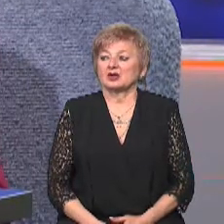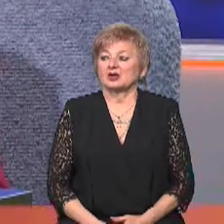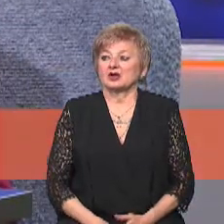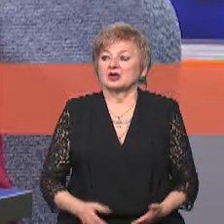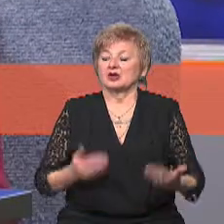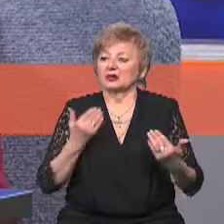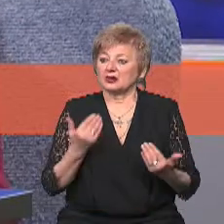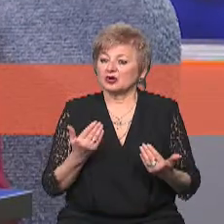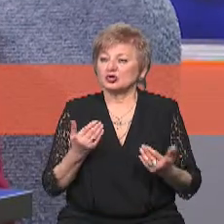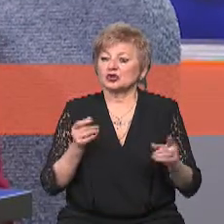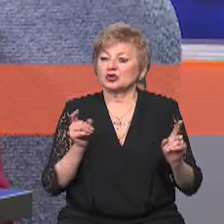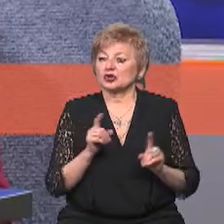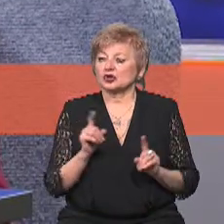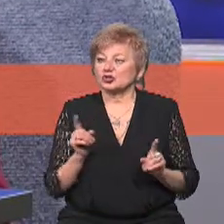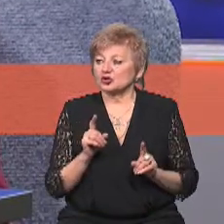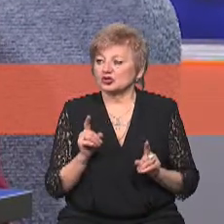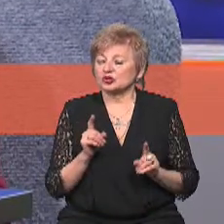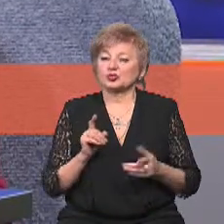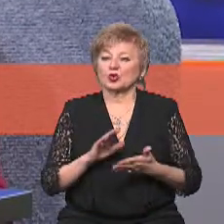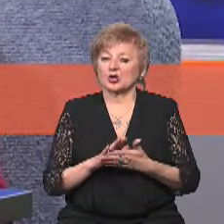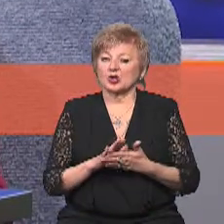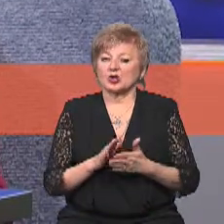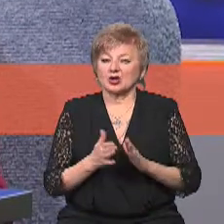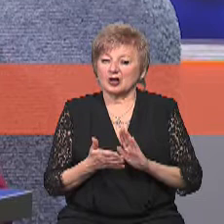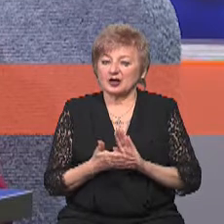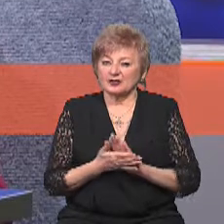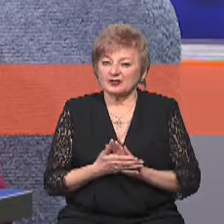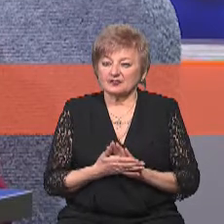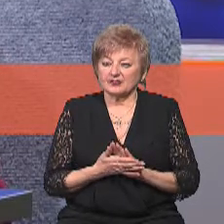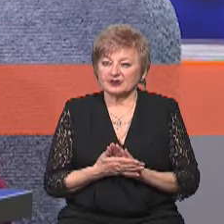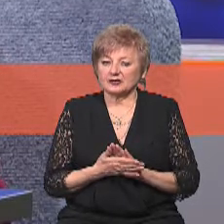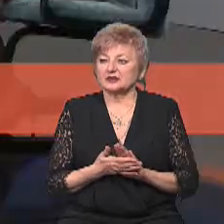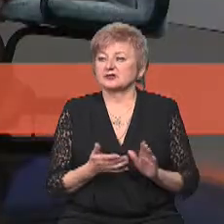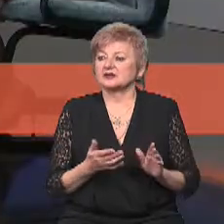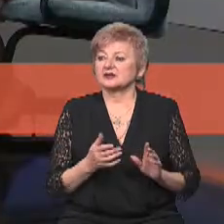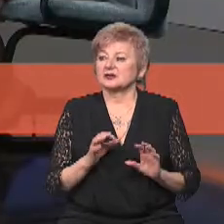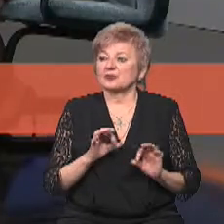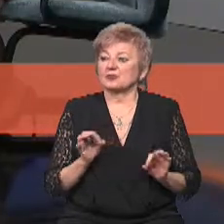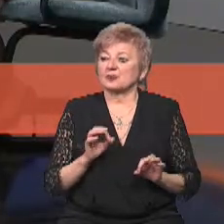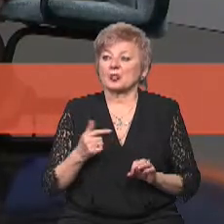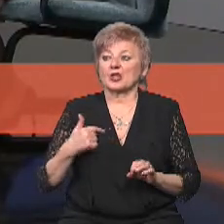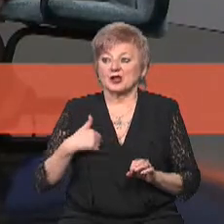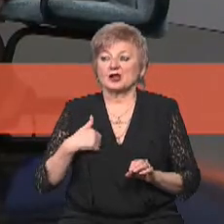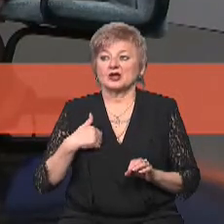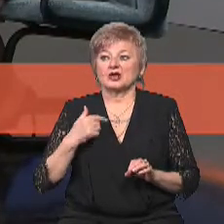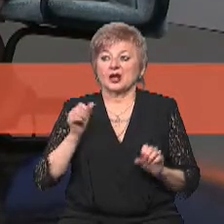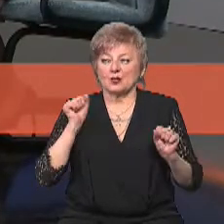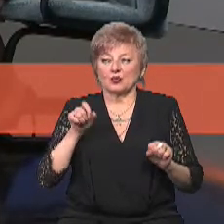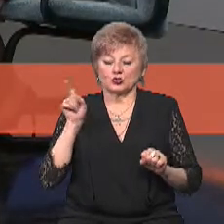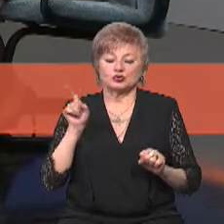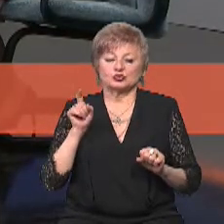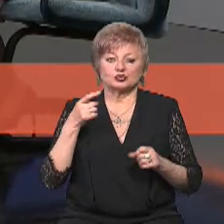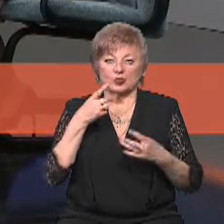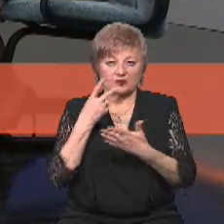Пане Денисе, до чого домовилися під час координаційної ради? Ну, я, якщо можна, хотів